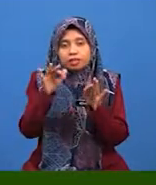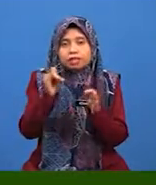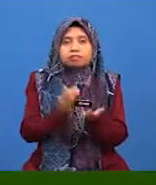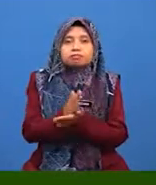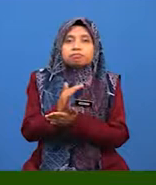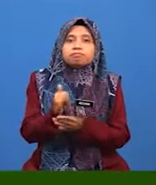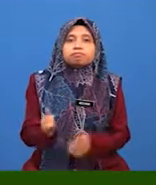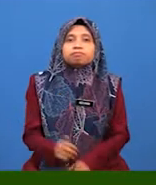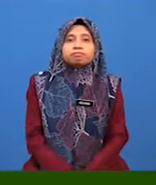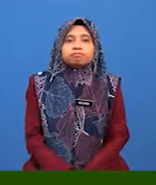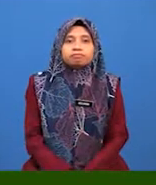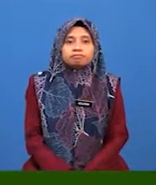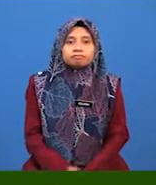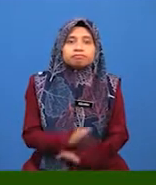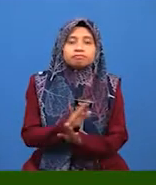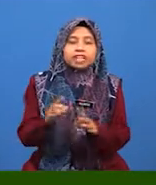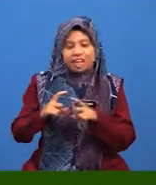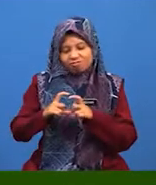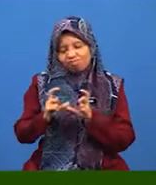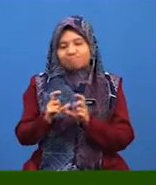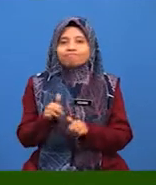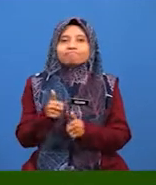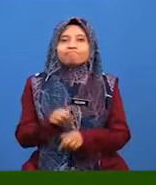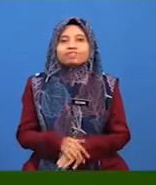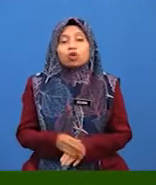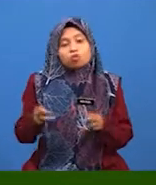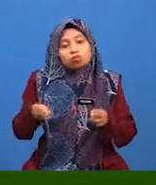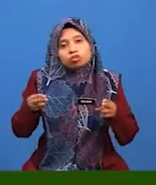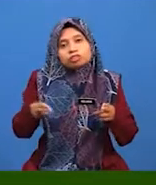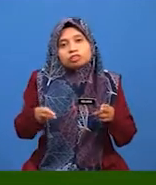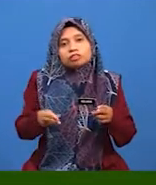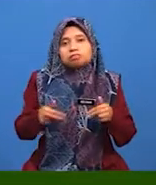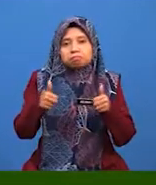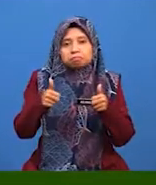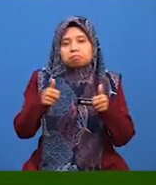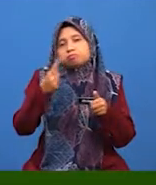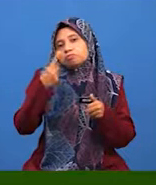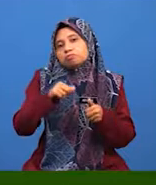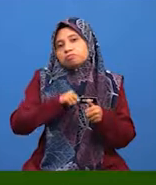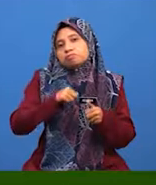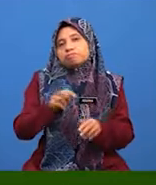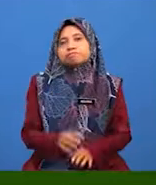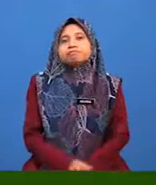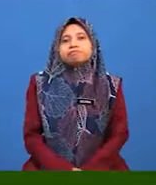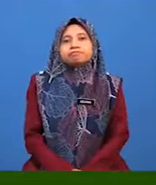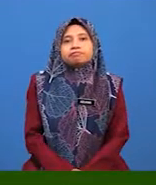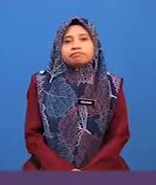seterusnya. Jangan kecewa. Usaha tangga kejayaan.